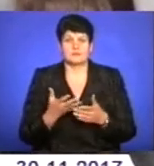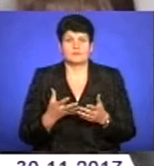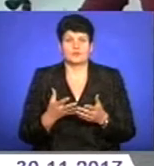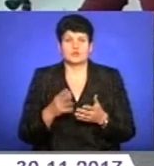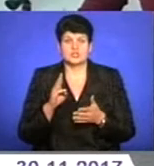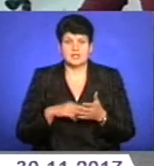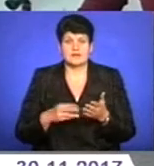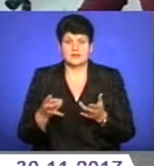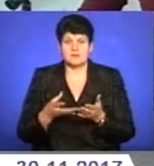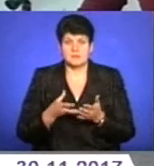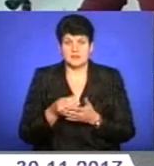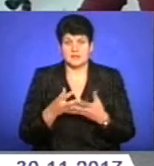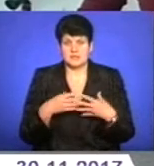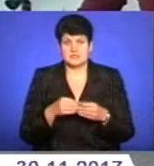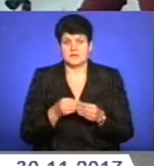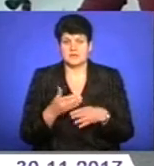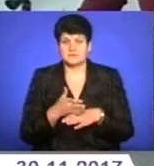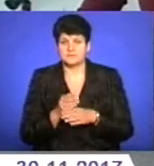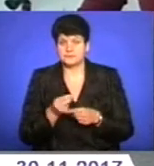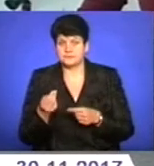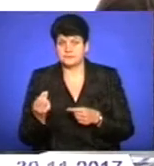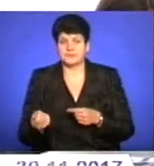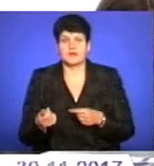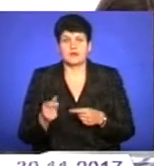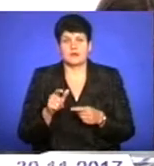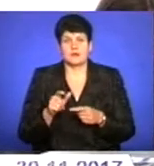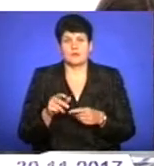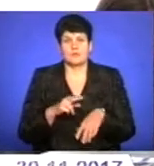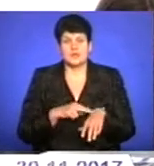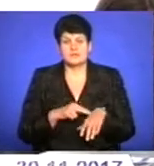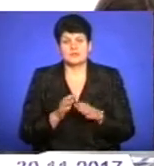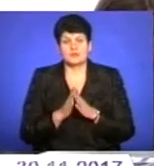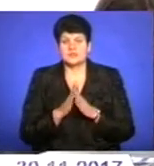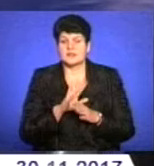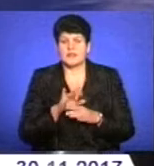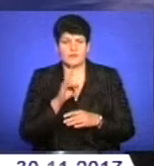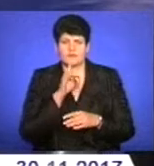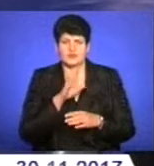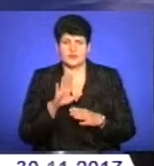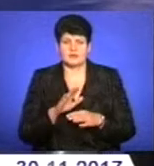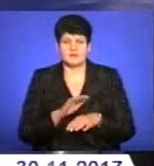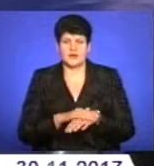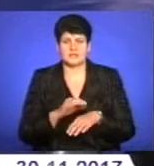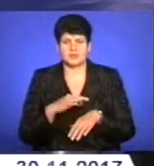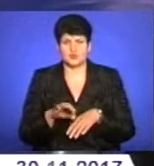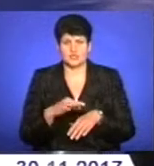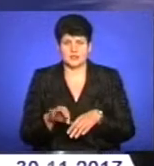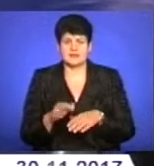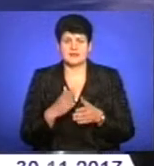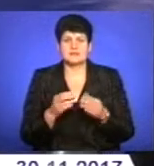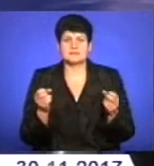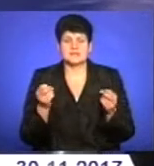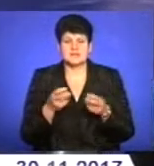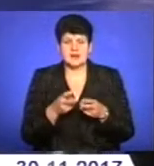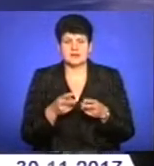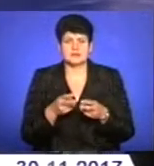з сімейного бюджету. Проте поліцейські закликають не замовчувати факти знущання. Є спеціально гарячі лінії, які